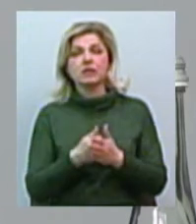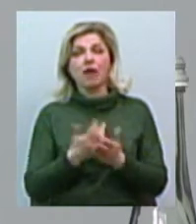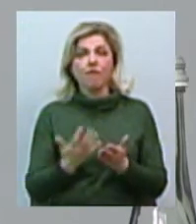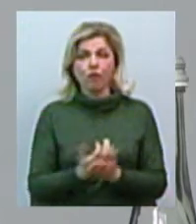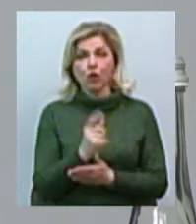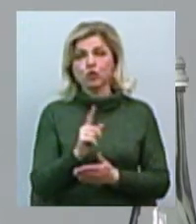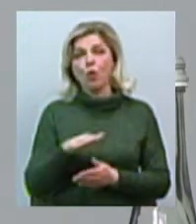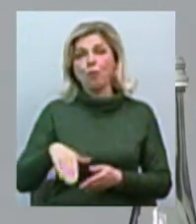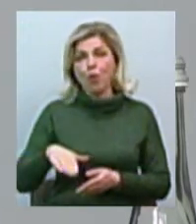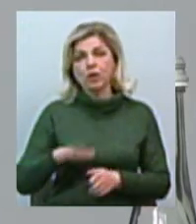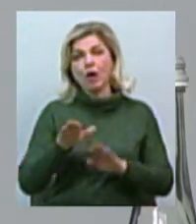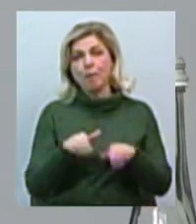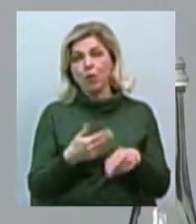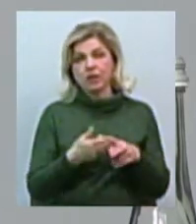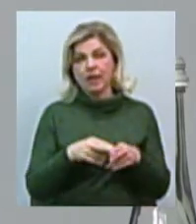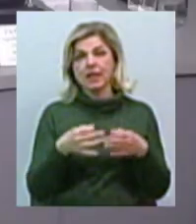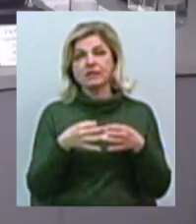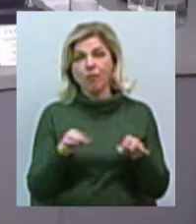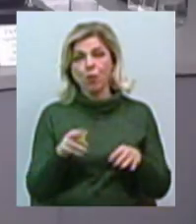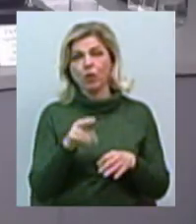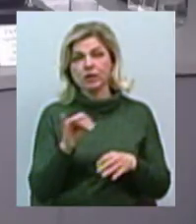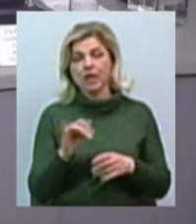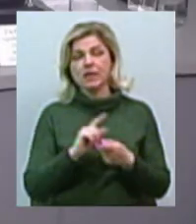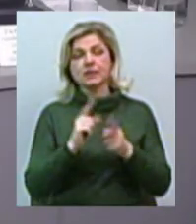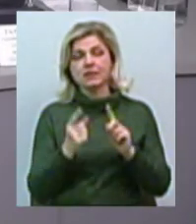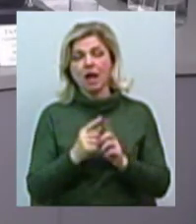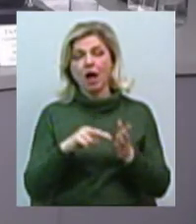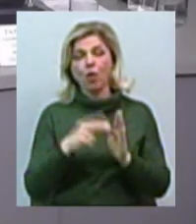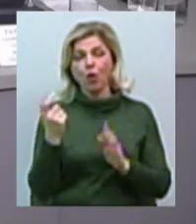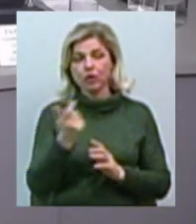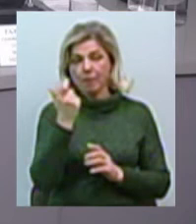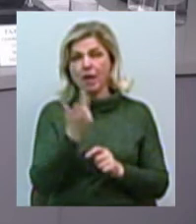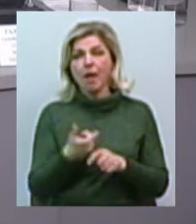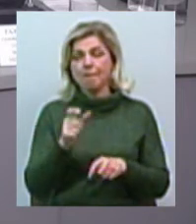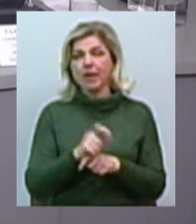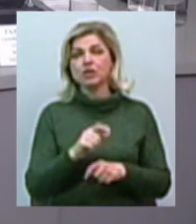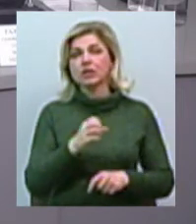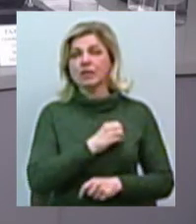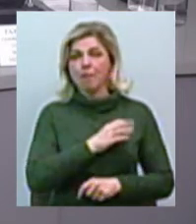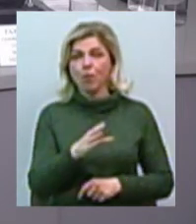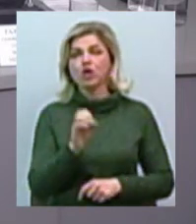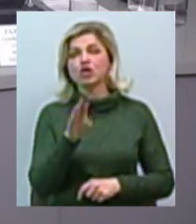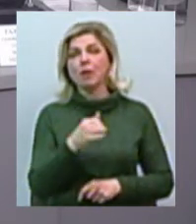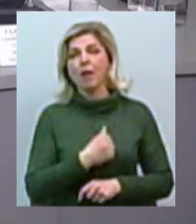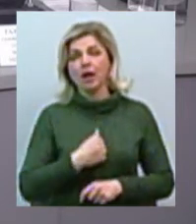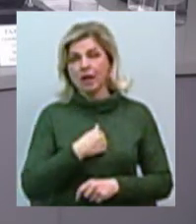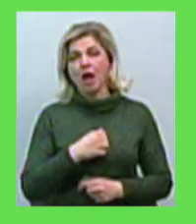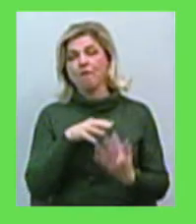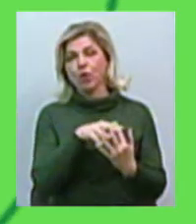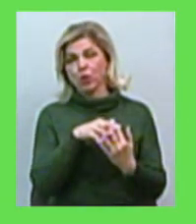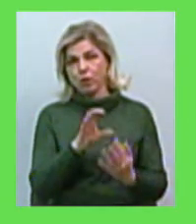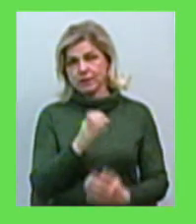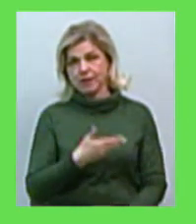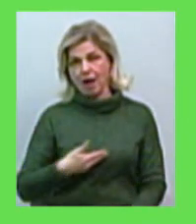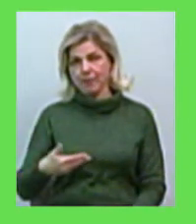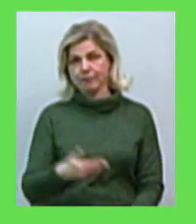щоб потім, після цієї свободи, стати економічно більш заможними, ніж агресор, який воює з нами.